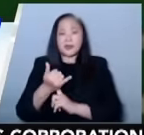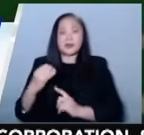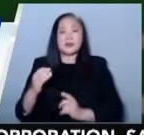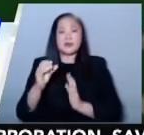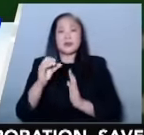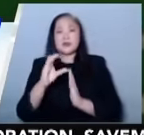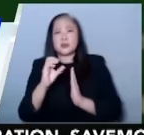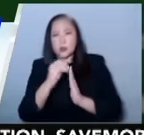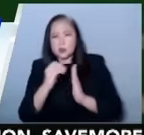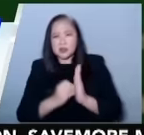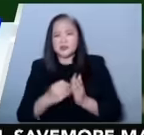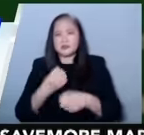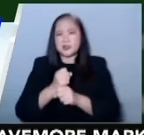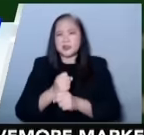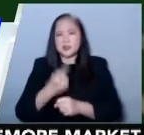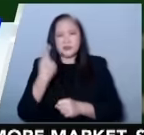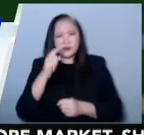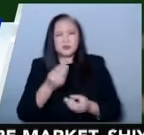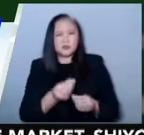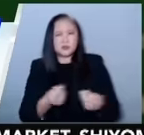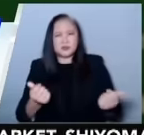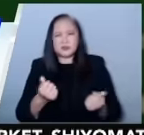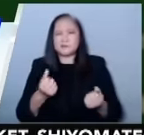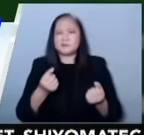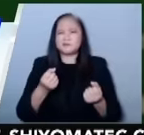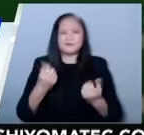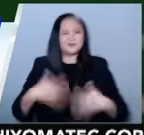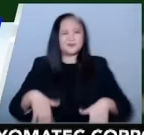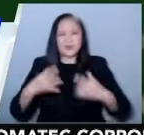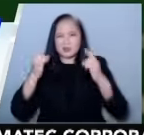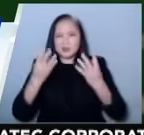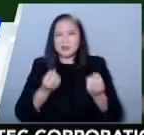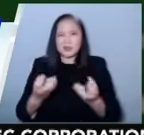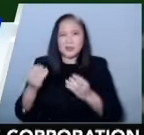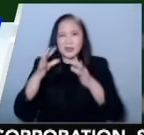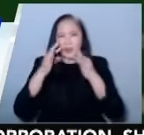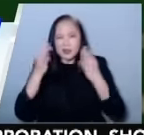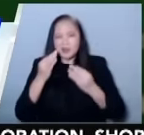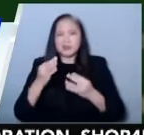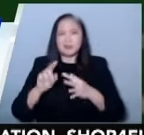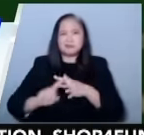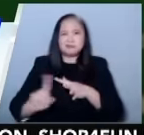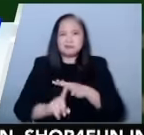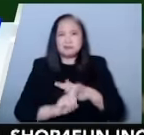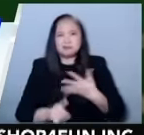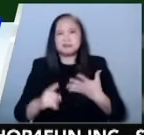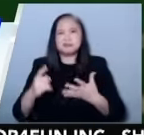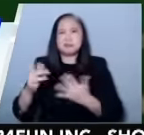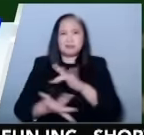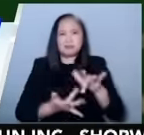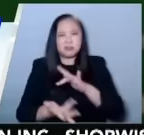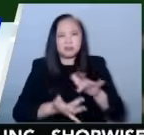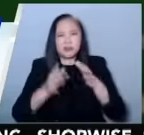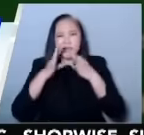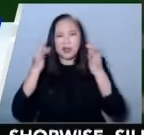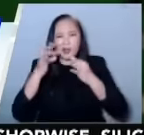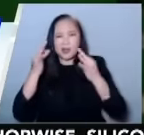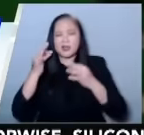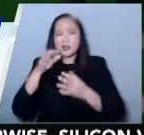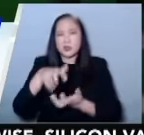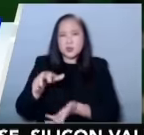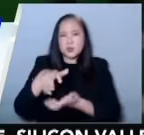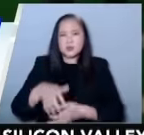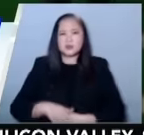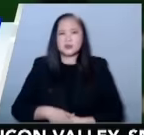sa lumalalang problema namin sa stray dogs and cats. Kaya halos po linggo-linggo, may lumalapit sa akin, nahagat ng